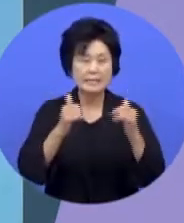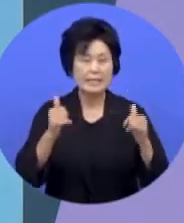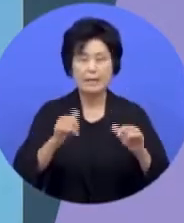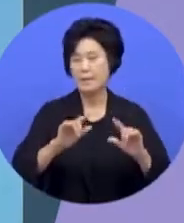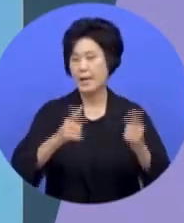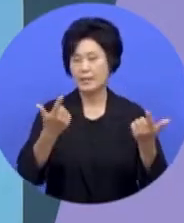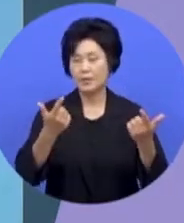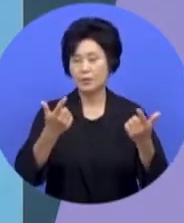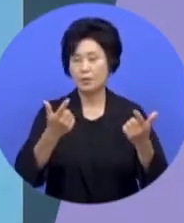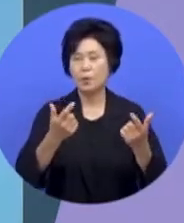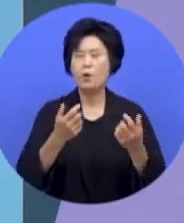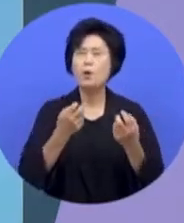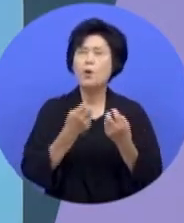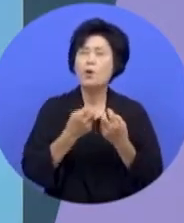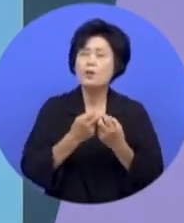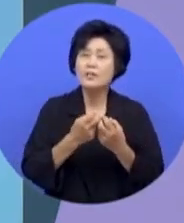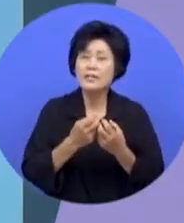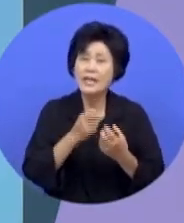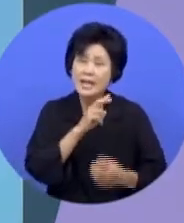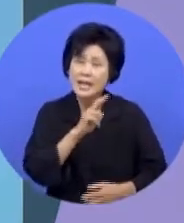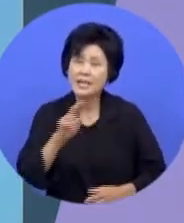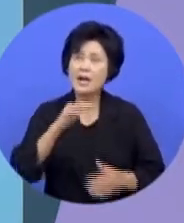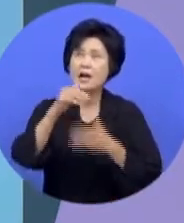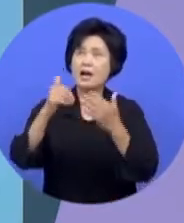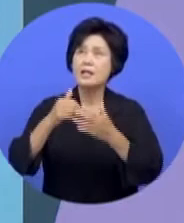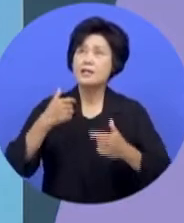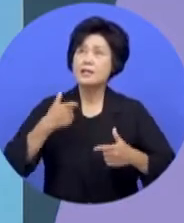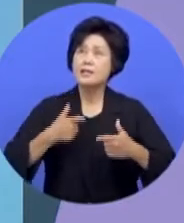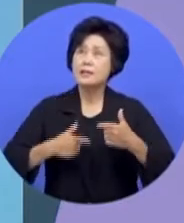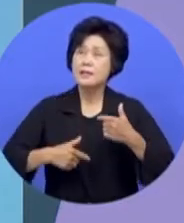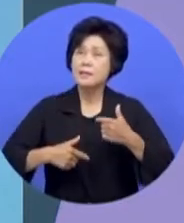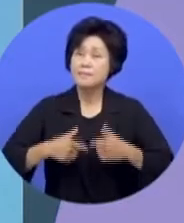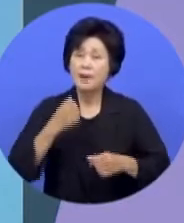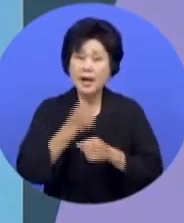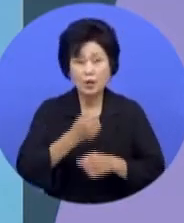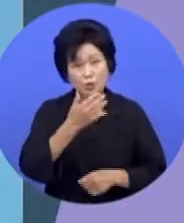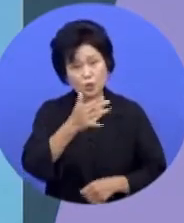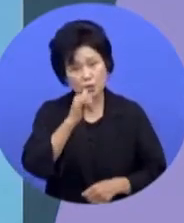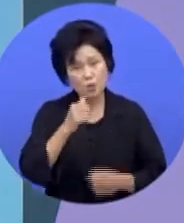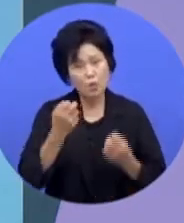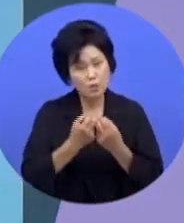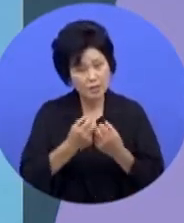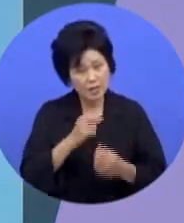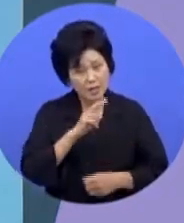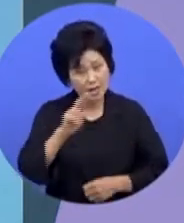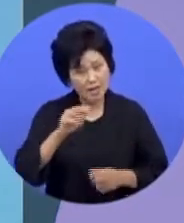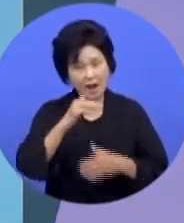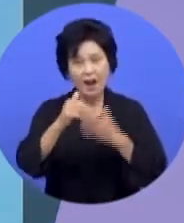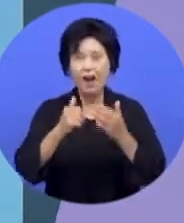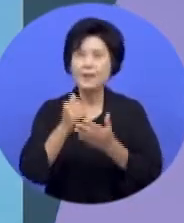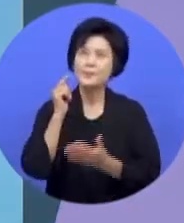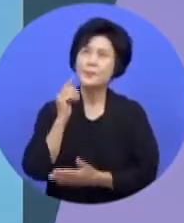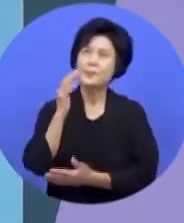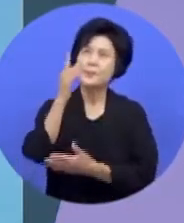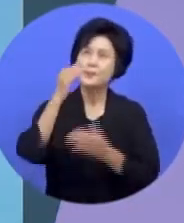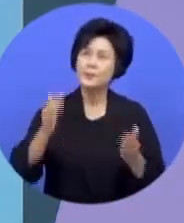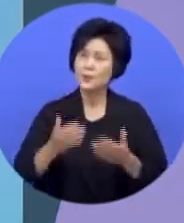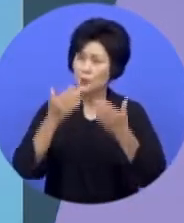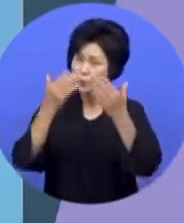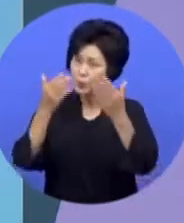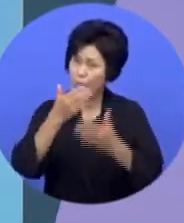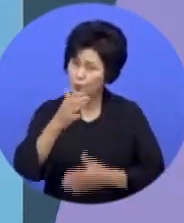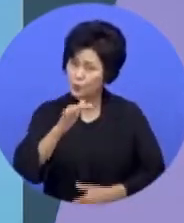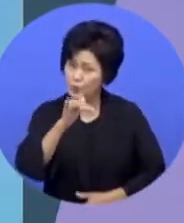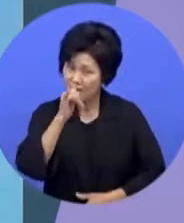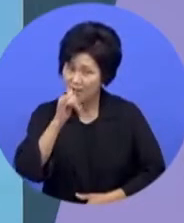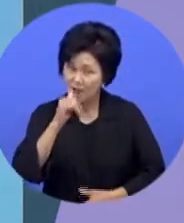하나님을 기쁘시게 할까? 어떻게 하면 하나님께 영광 돌리는 사람이 될까? 늘 그것에 있어서 늘 그것을